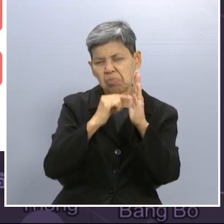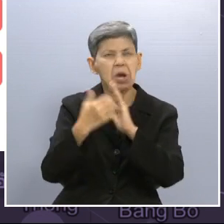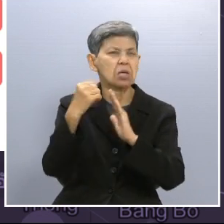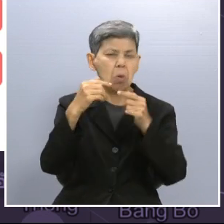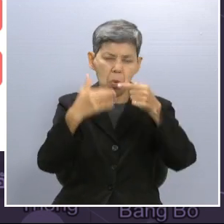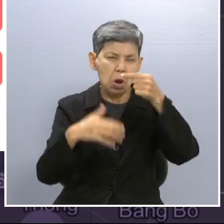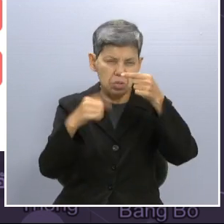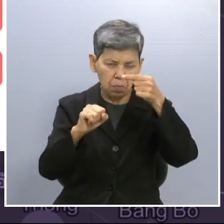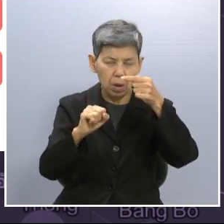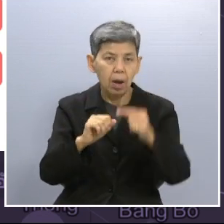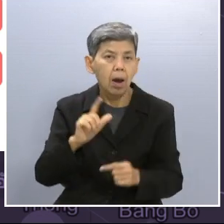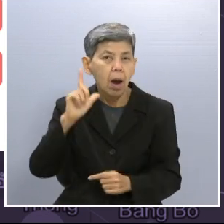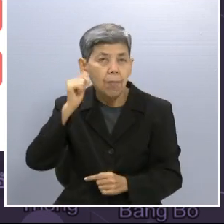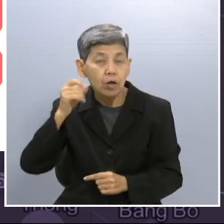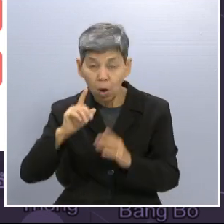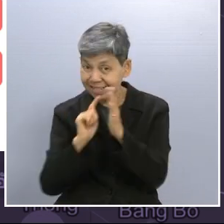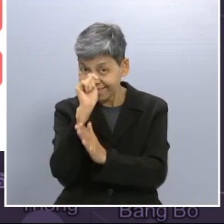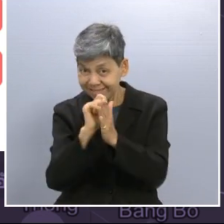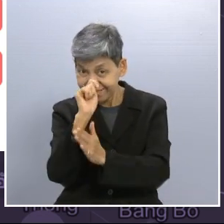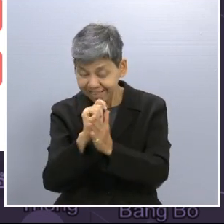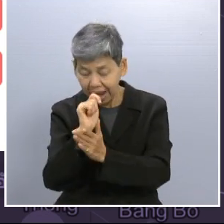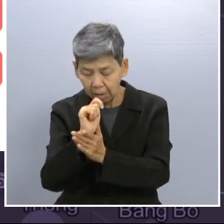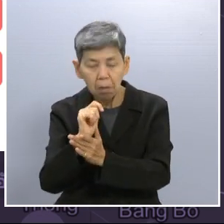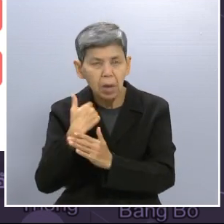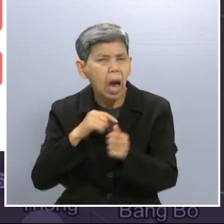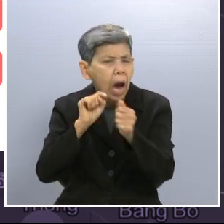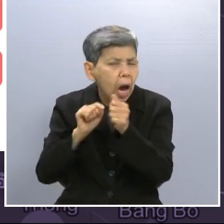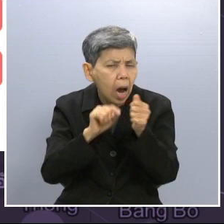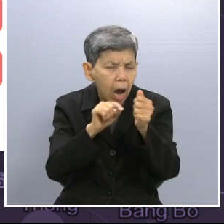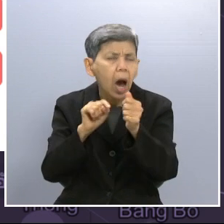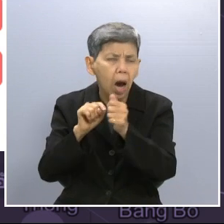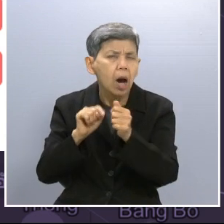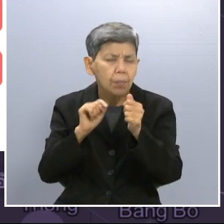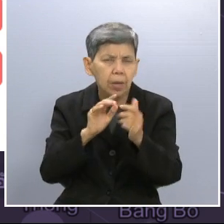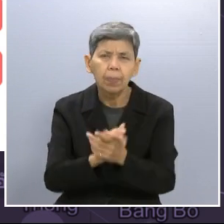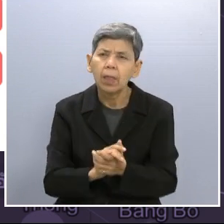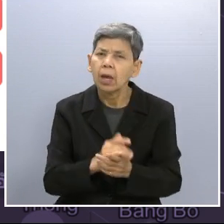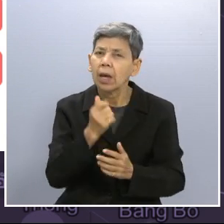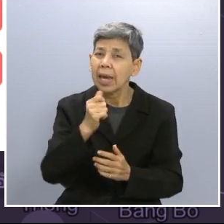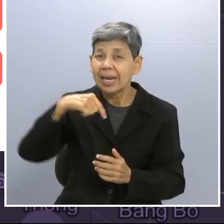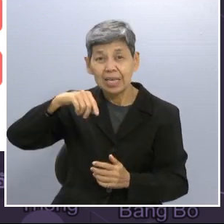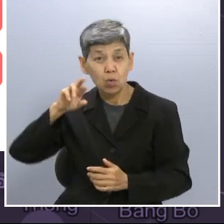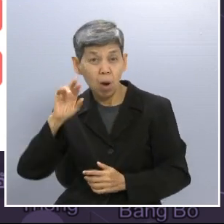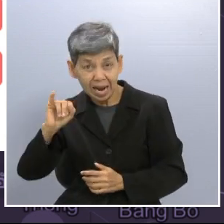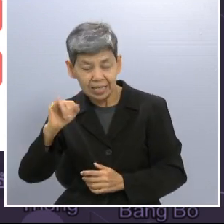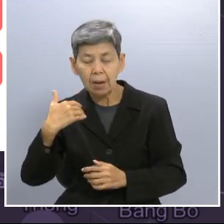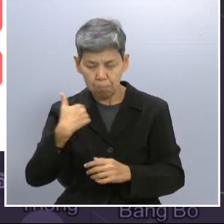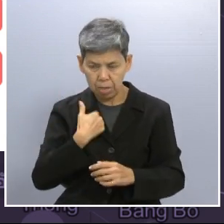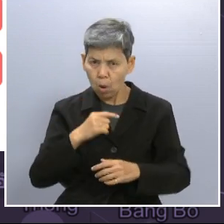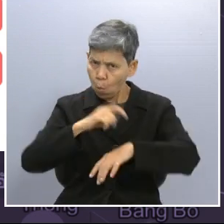ขณะที่แม่สอดหนักขนาดไหนบางอำเภอท่านผู้ชมaqiเนี่ยบางเวลา